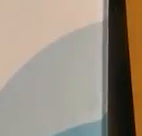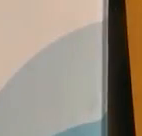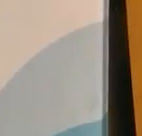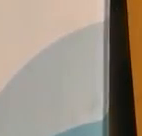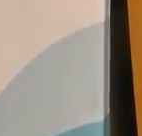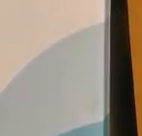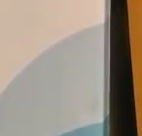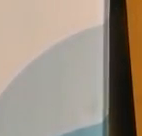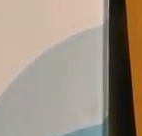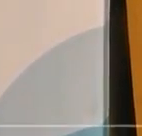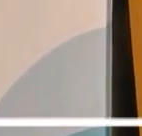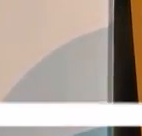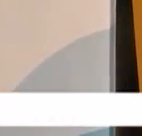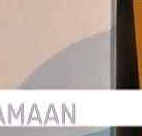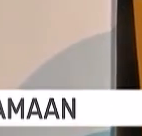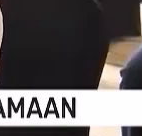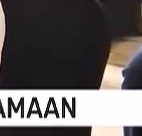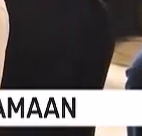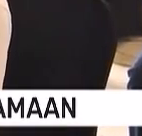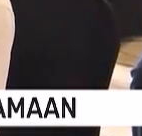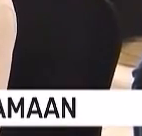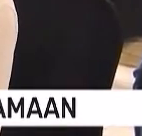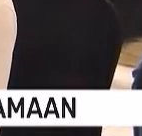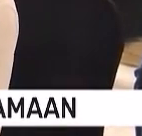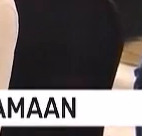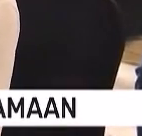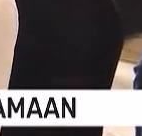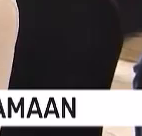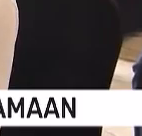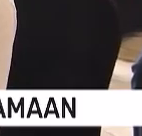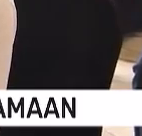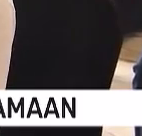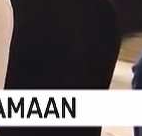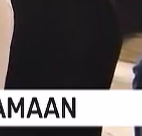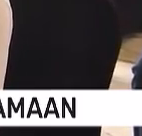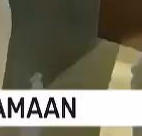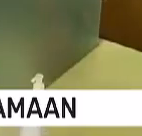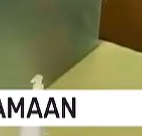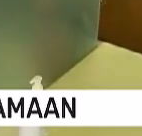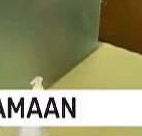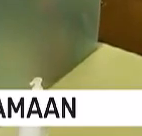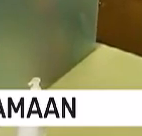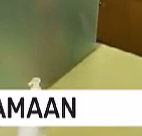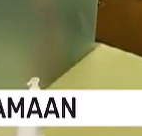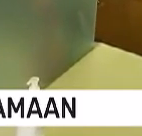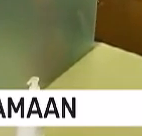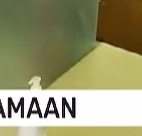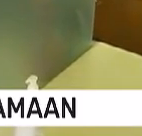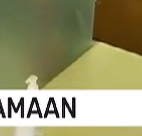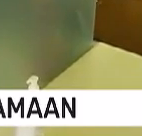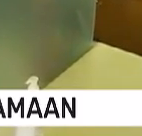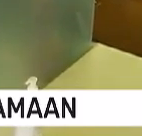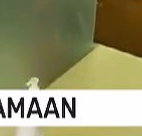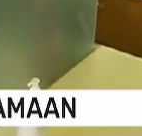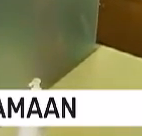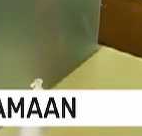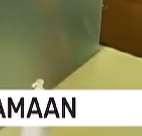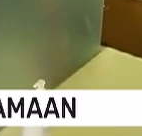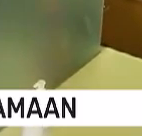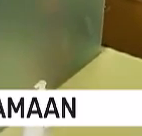pemberian vaksin secara hadir terus hilang-hilang bermula Duo Ghost pipefish terpilih